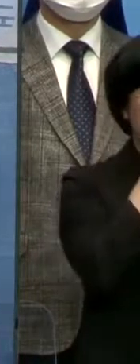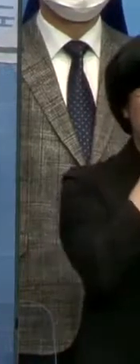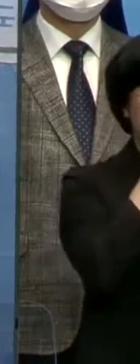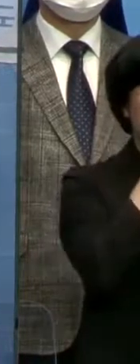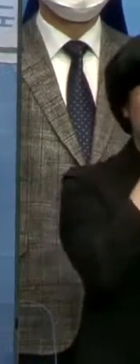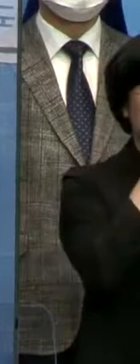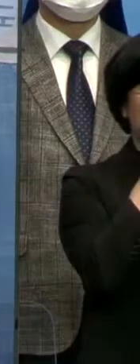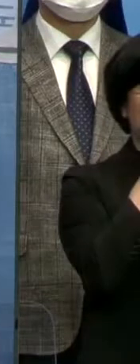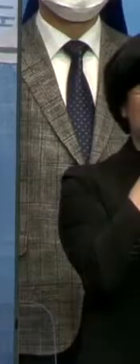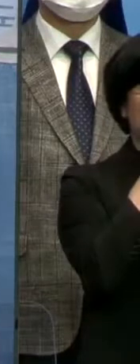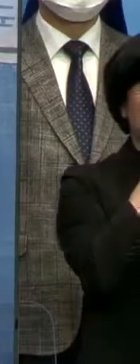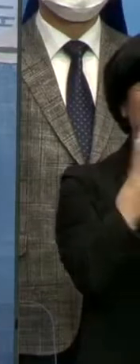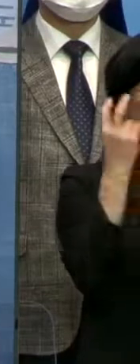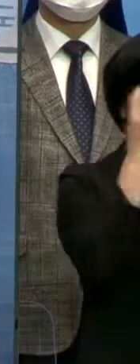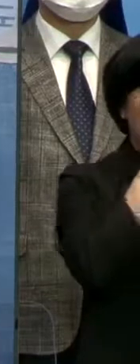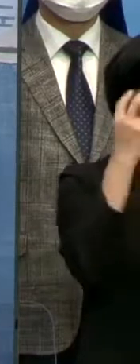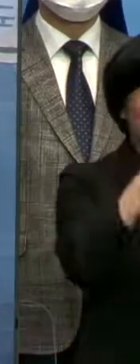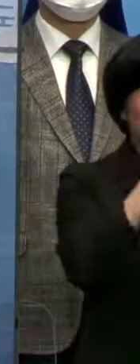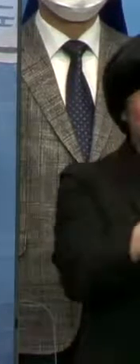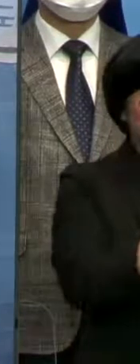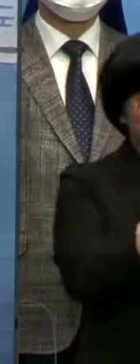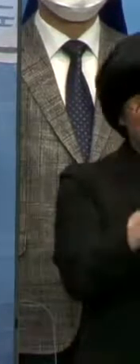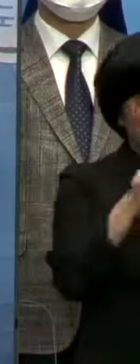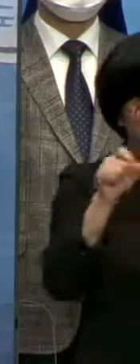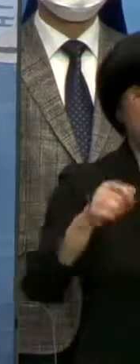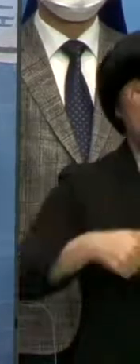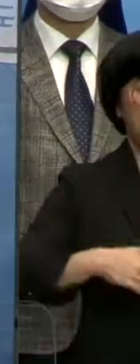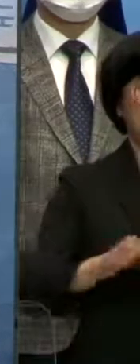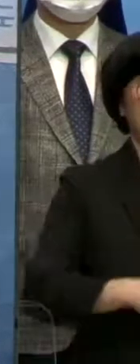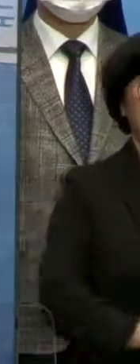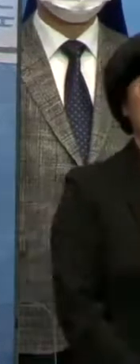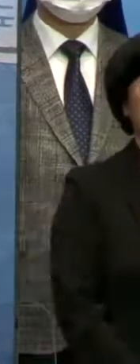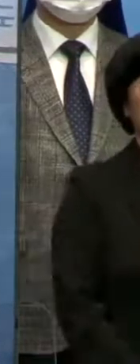형성되어 있으니 심의에 시간을 끌 이유가 없습니다.